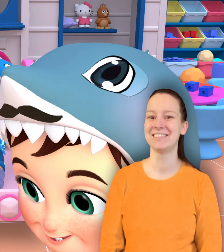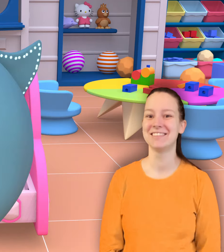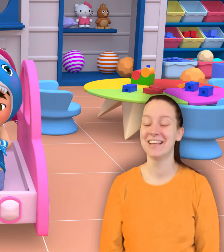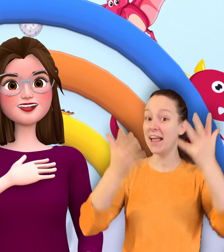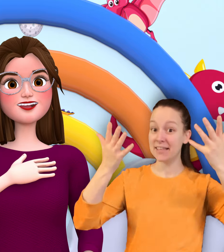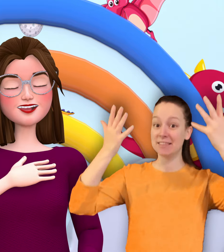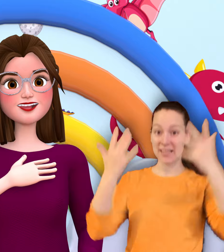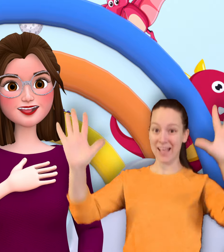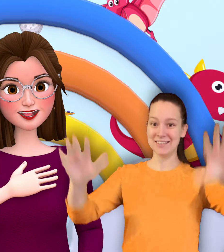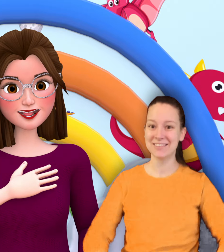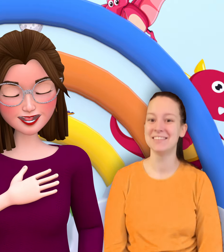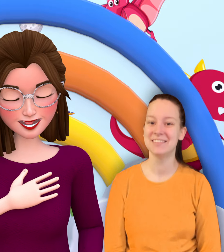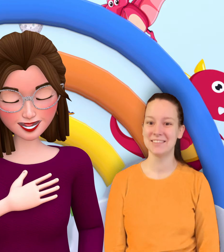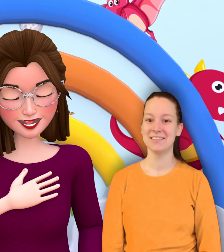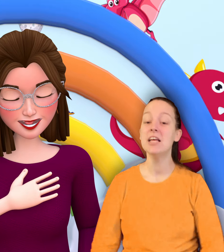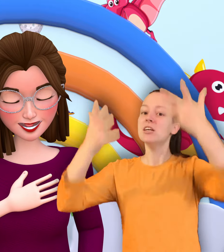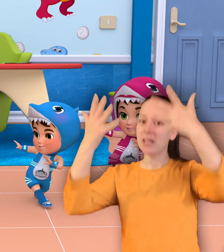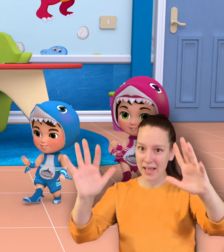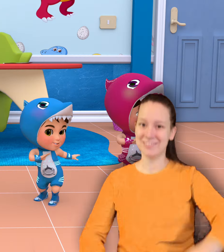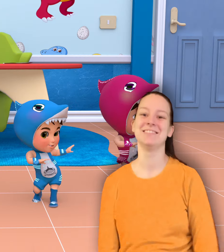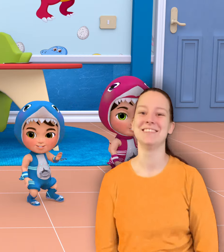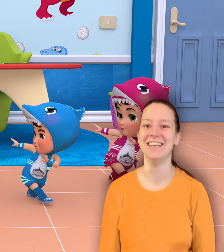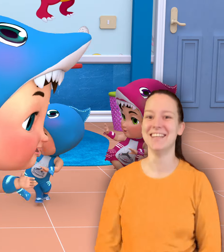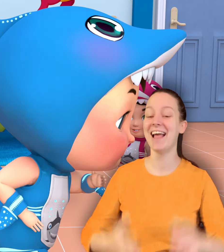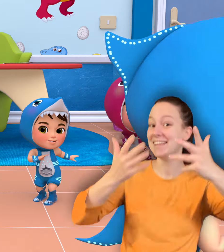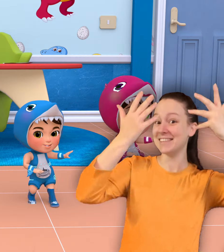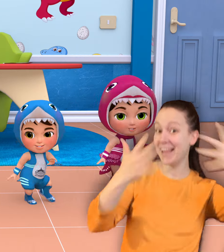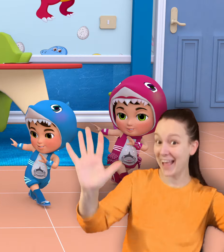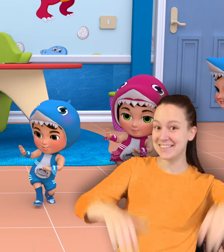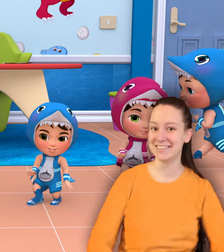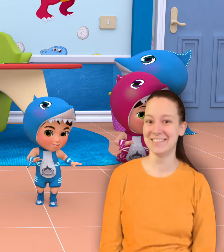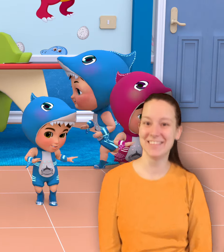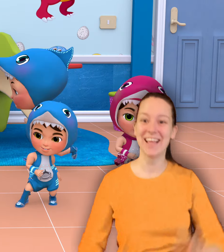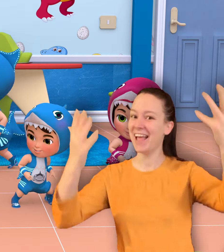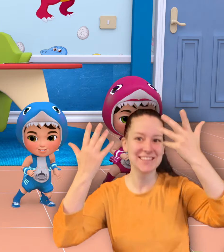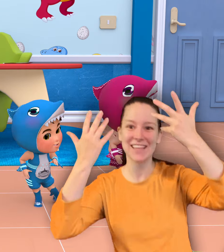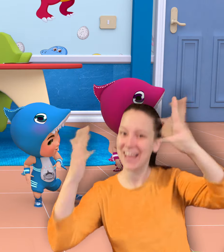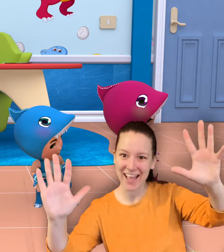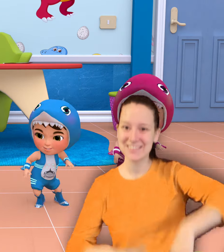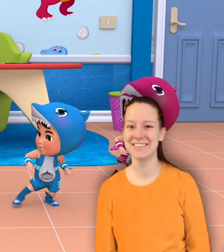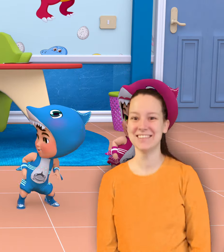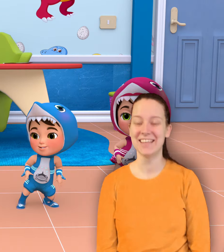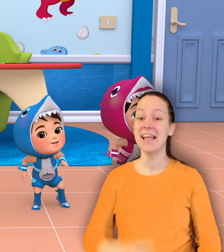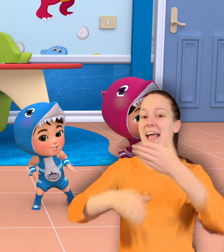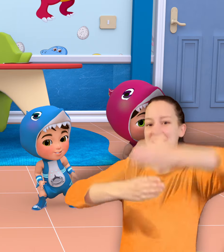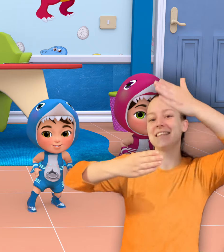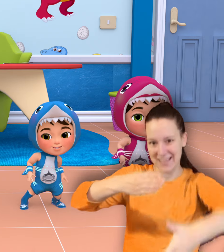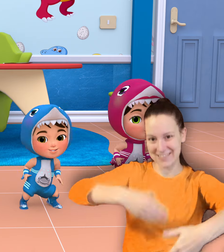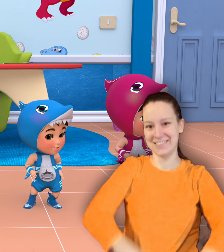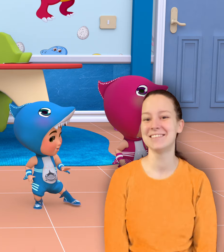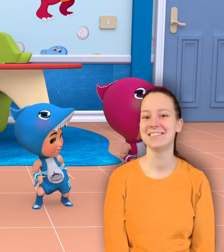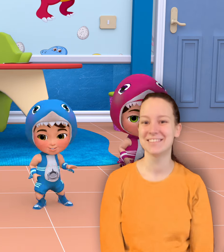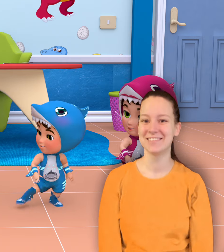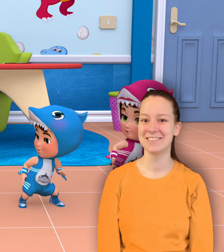驚終わり嬉しい楽しい驚